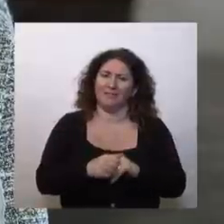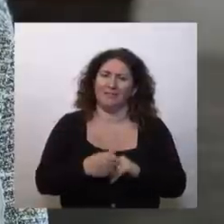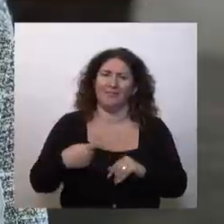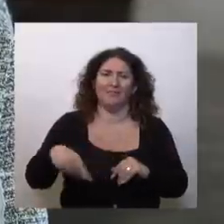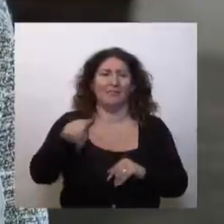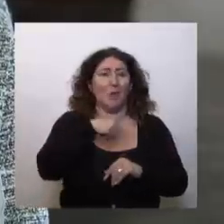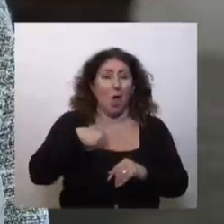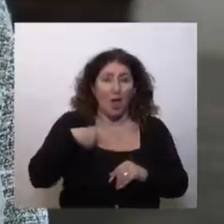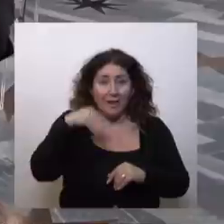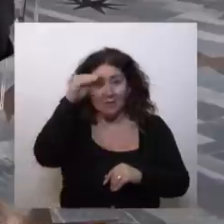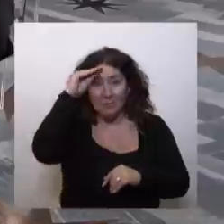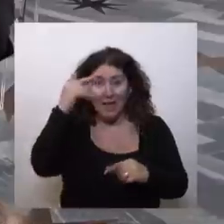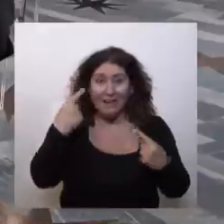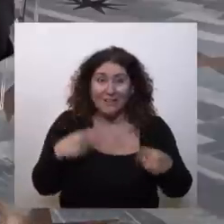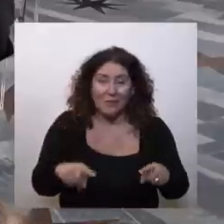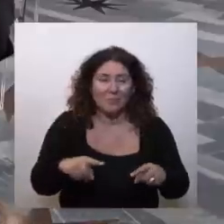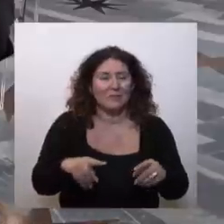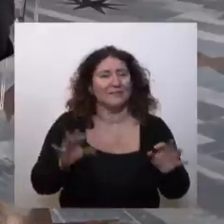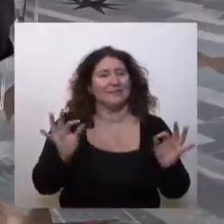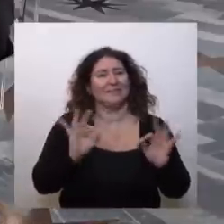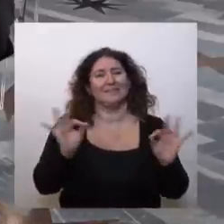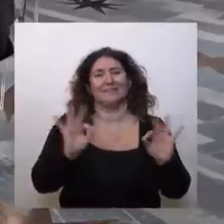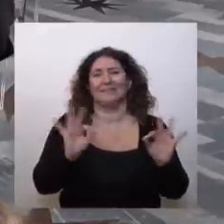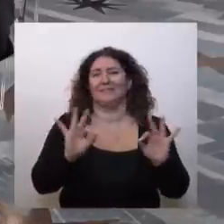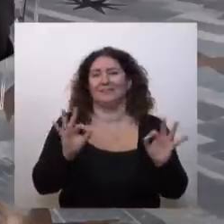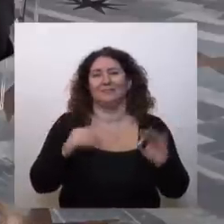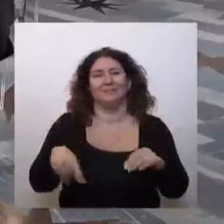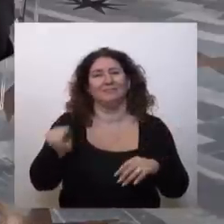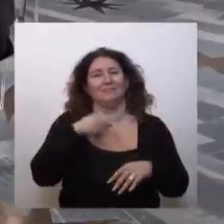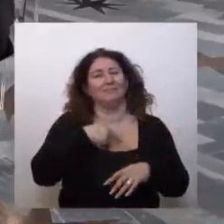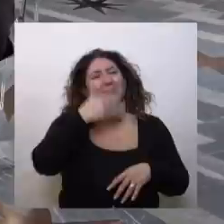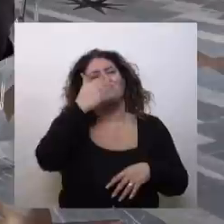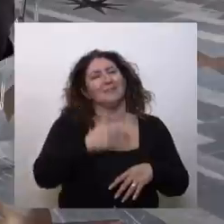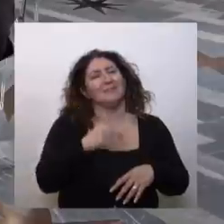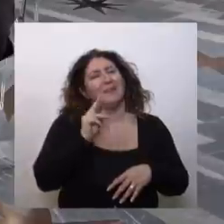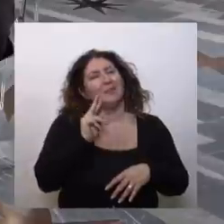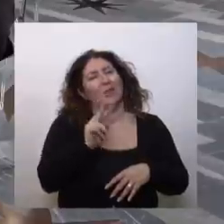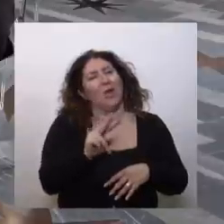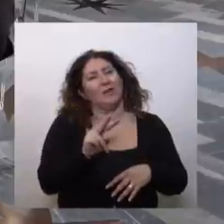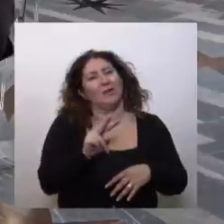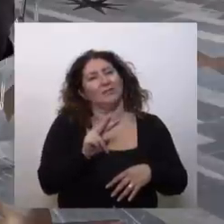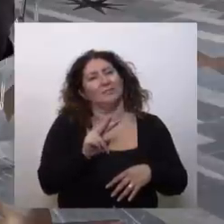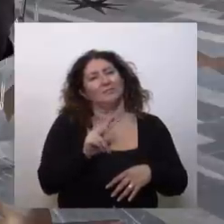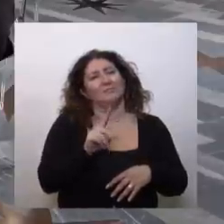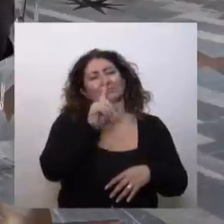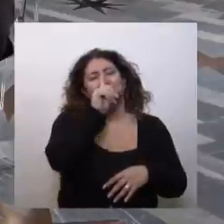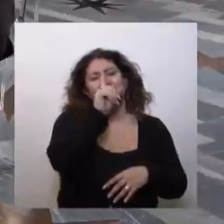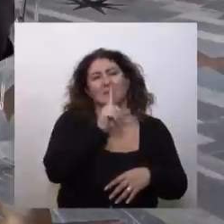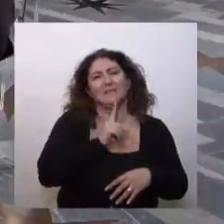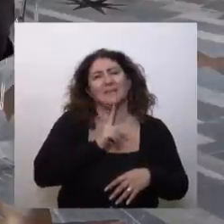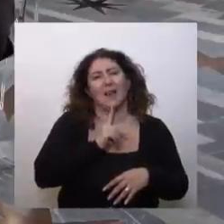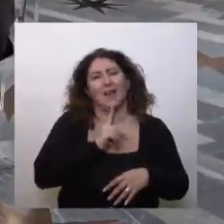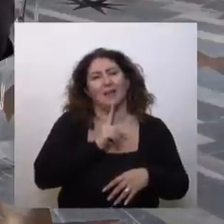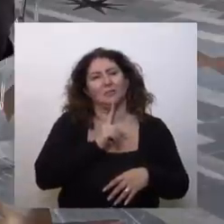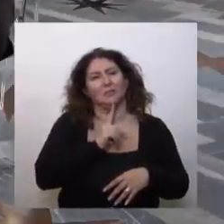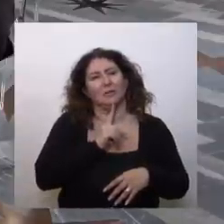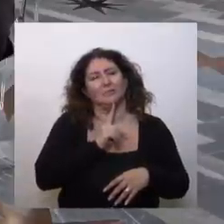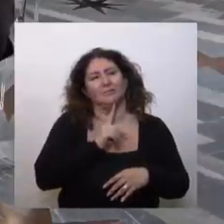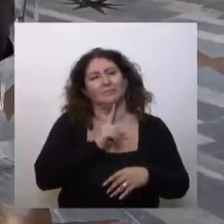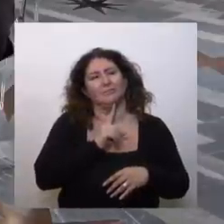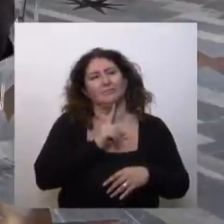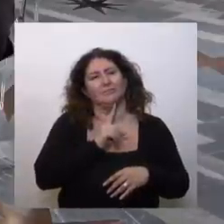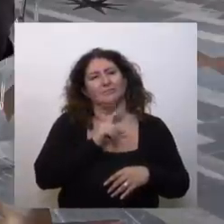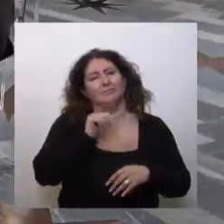l'abbiamo imparato. E restiamo davanti alla sindone, in silenzio, come